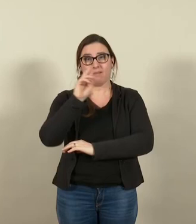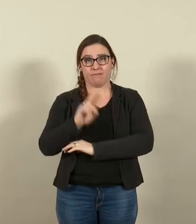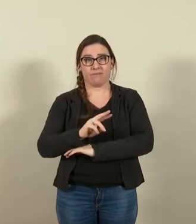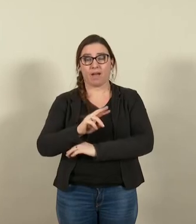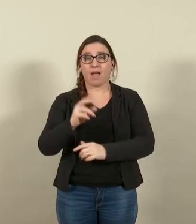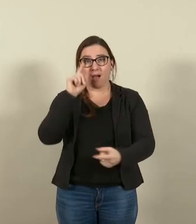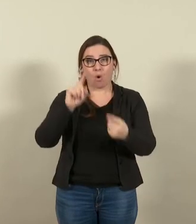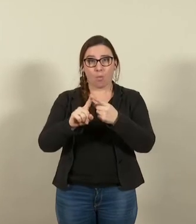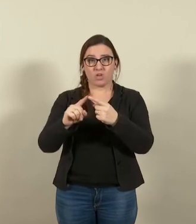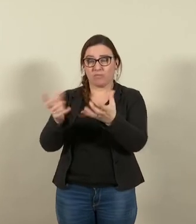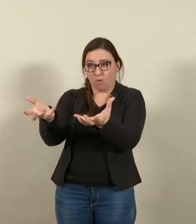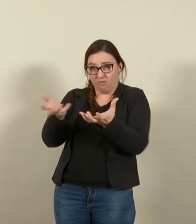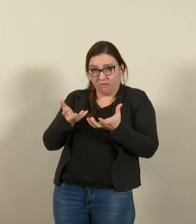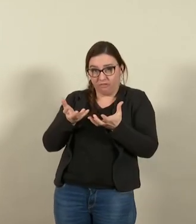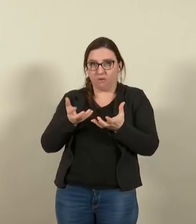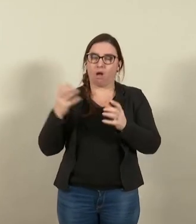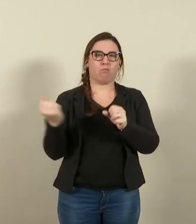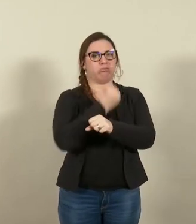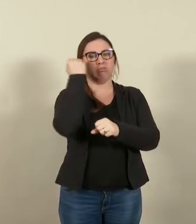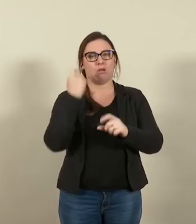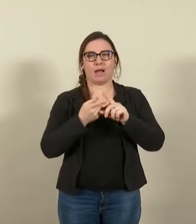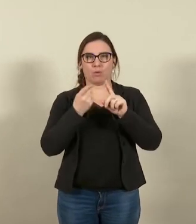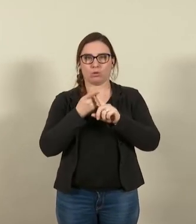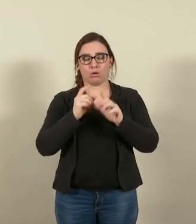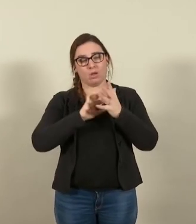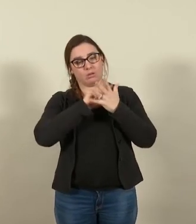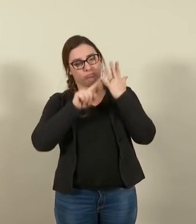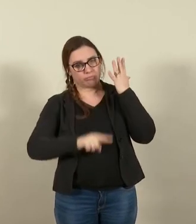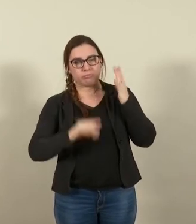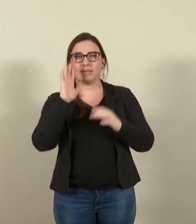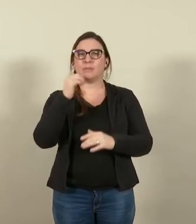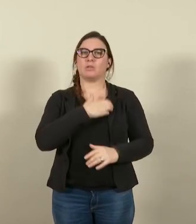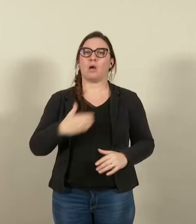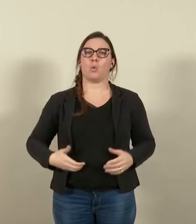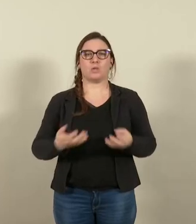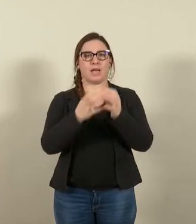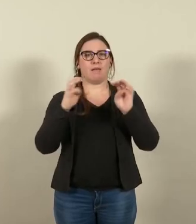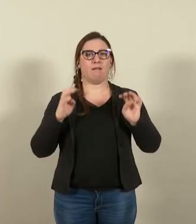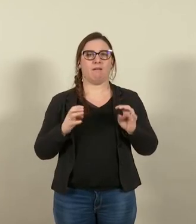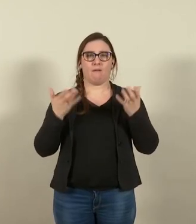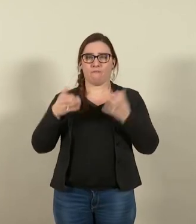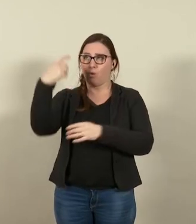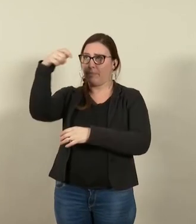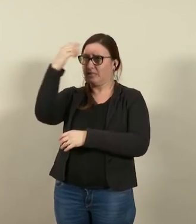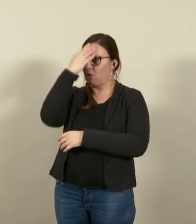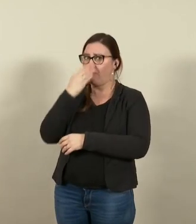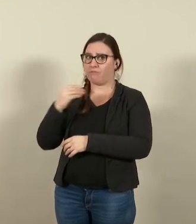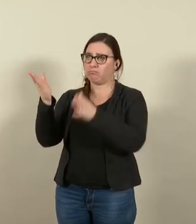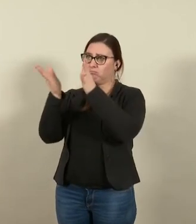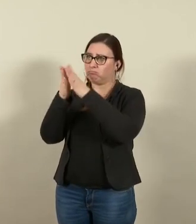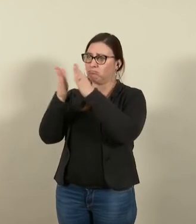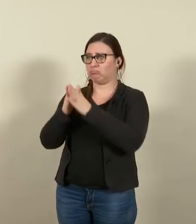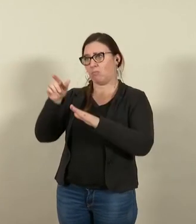l'attractivité de Grenoble pour ces raisons le conseil municipal demande au PDG de la SNCF de